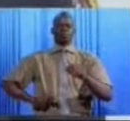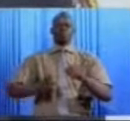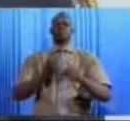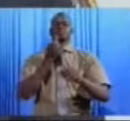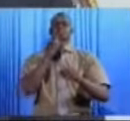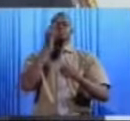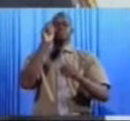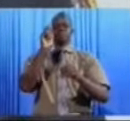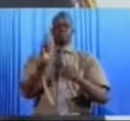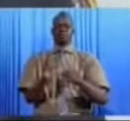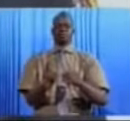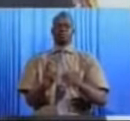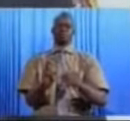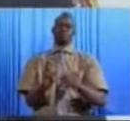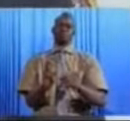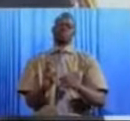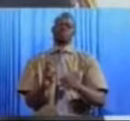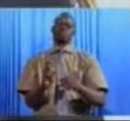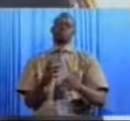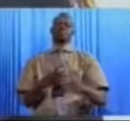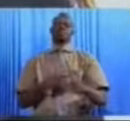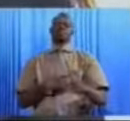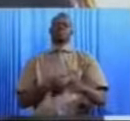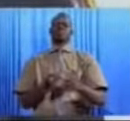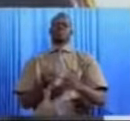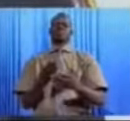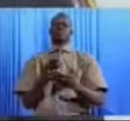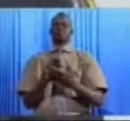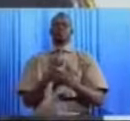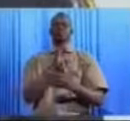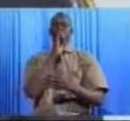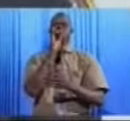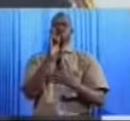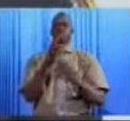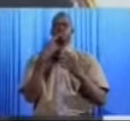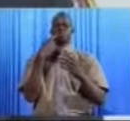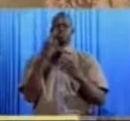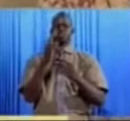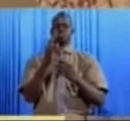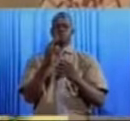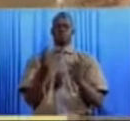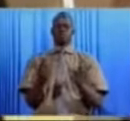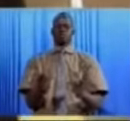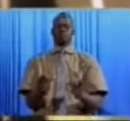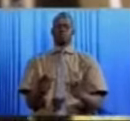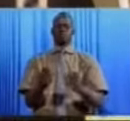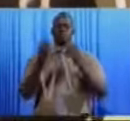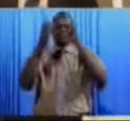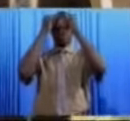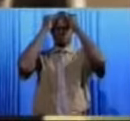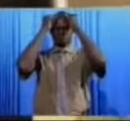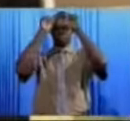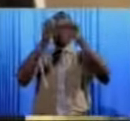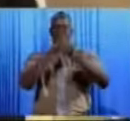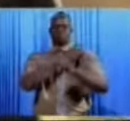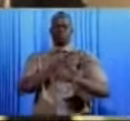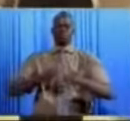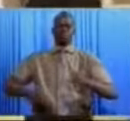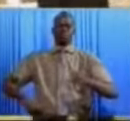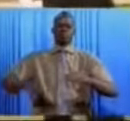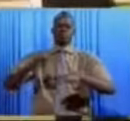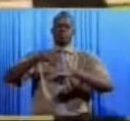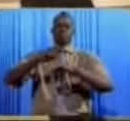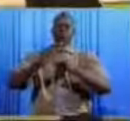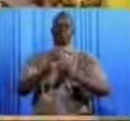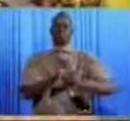doit agréablement bien sûr de répondre présents les présidents des parlements du niger et du